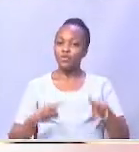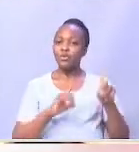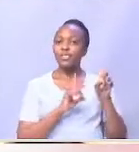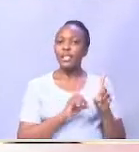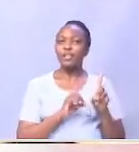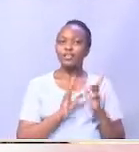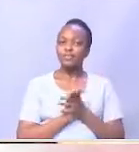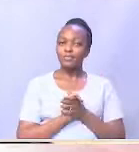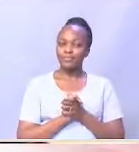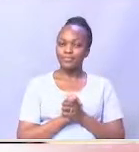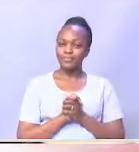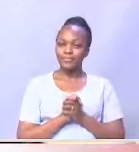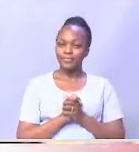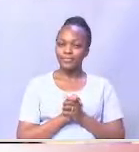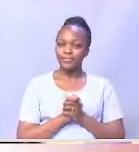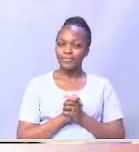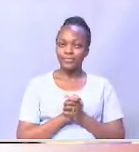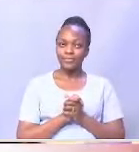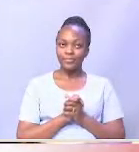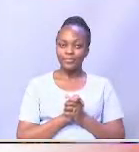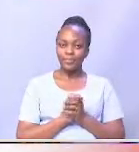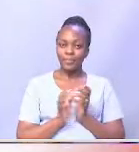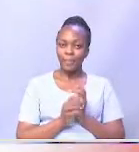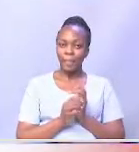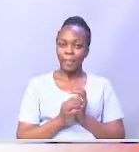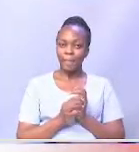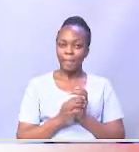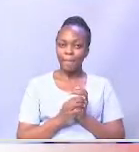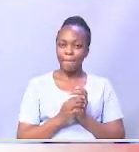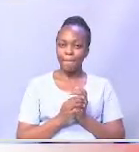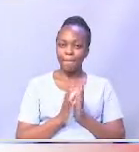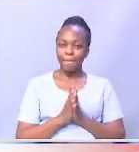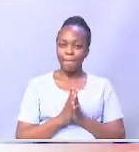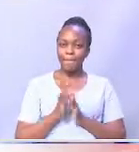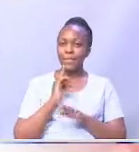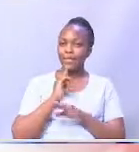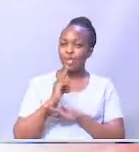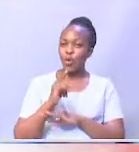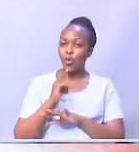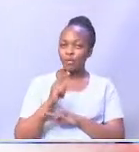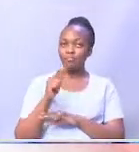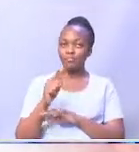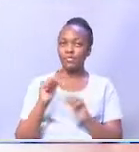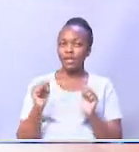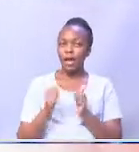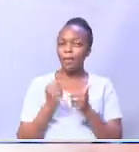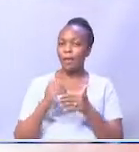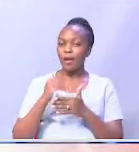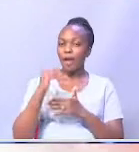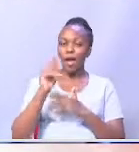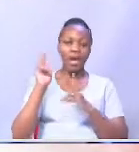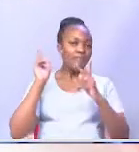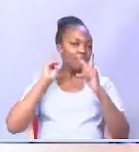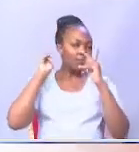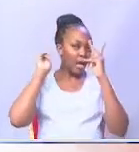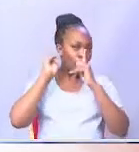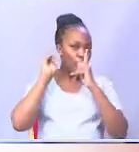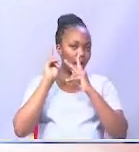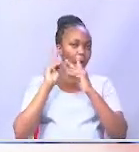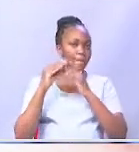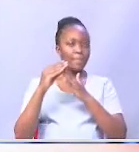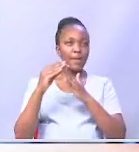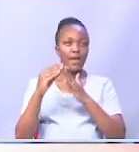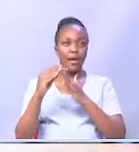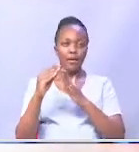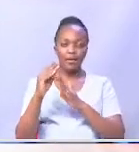kilichomfanya punda sime pembe. The warning coming just hours after Kakamega Senator Cleophas Malala